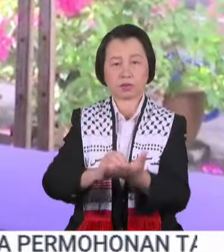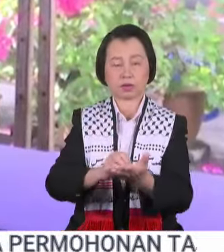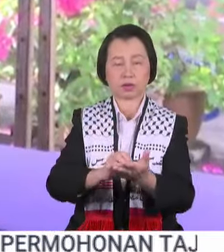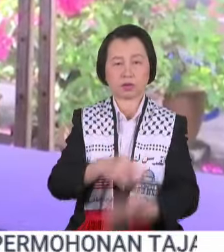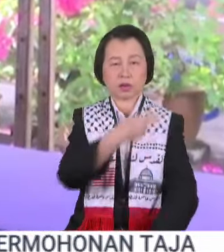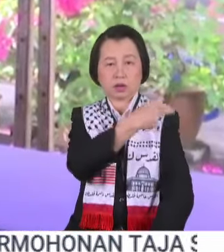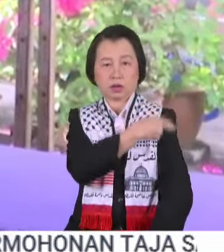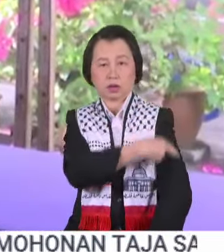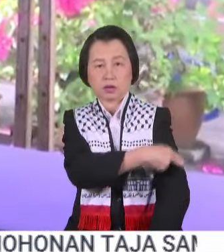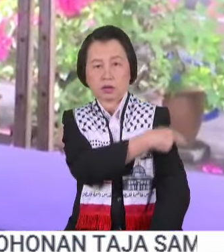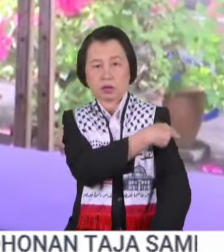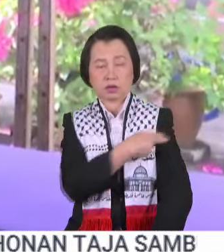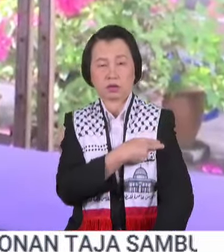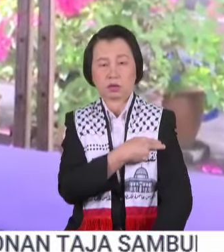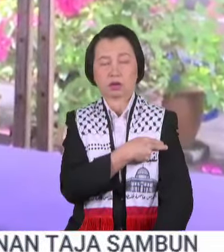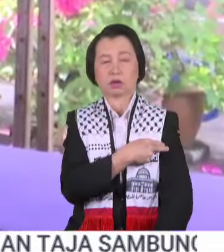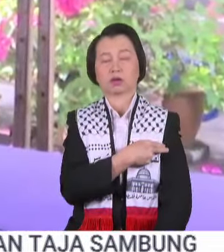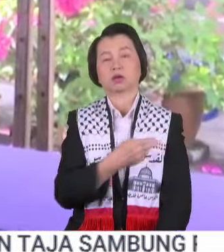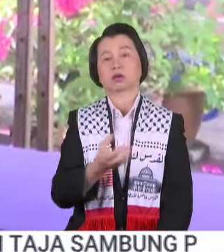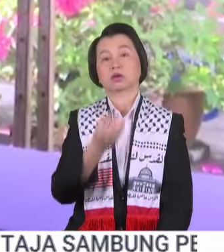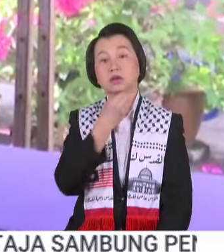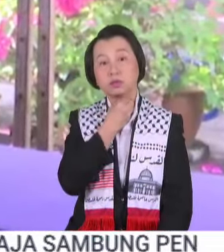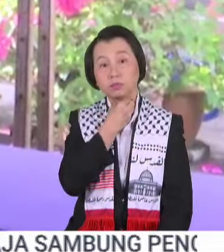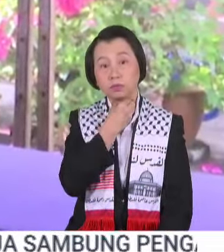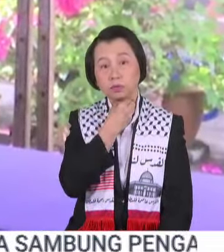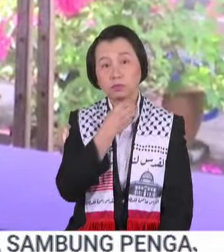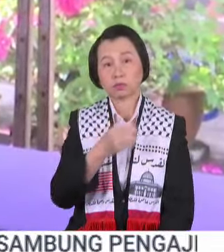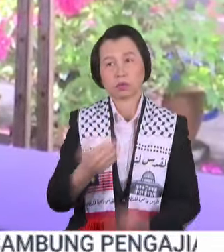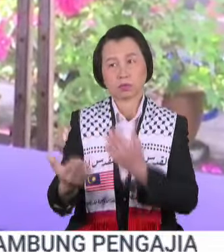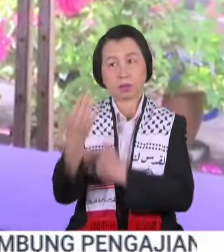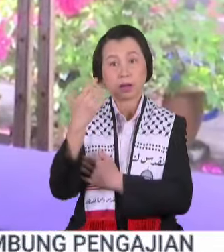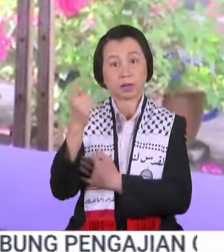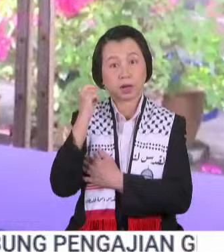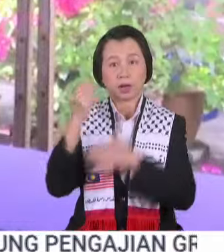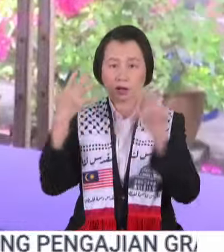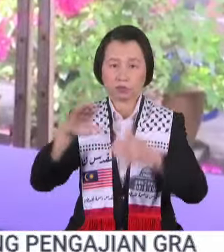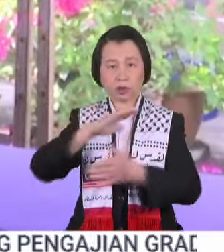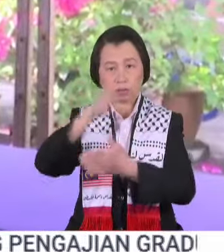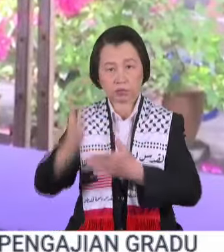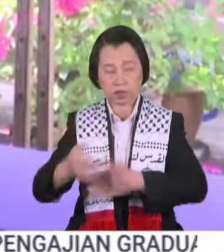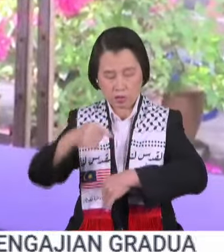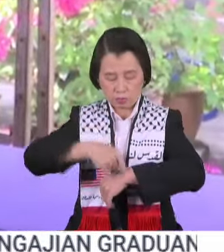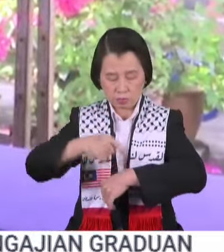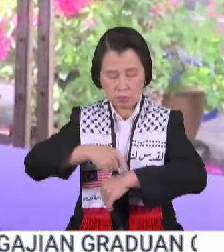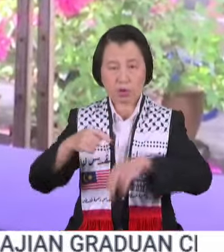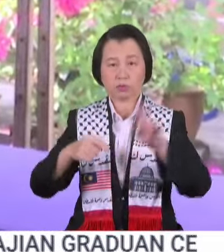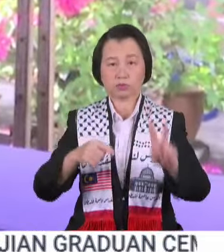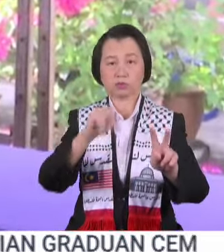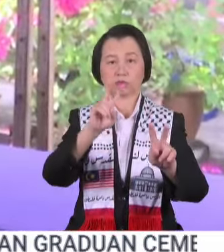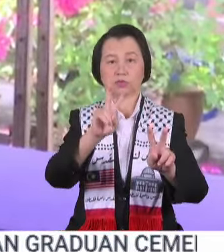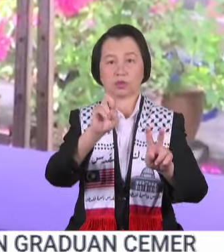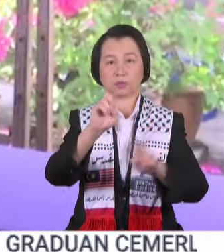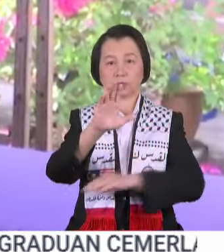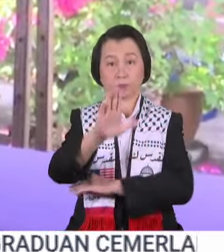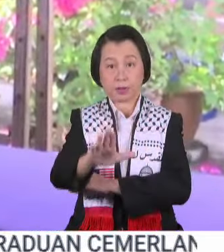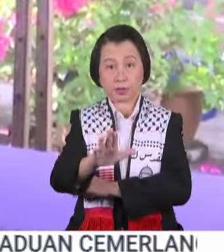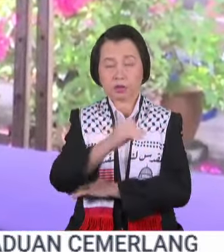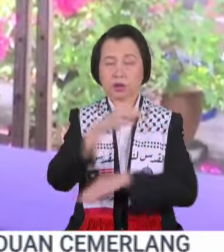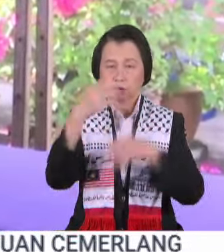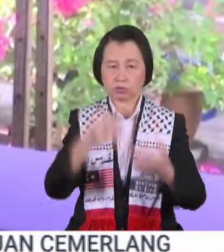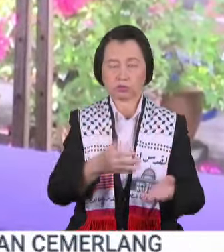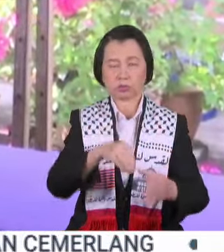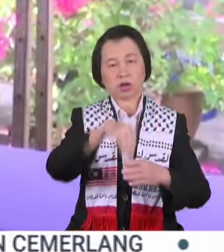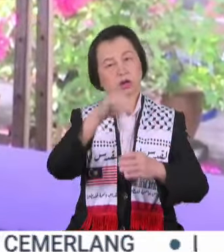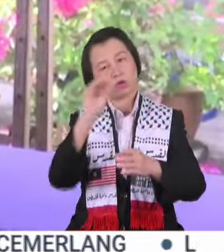Jabatan Forensik Hospital Raja Permaisuri Bainun Ipoh pagi tadi telah selesai pada pukul 2.20 petang dan telah